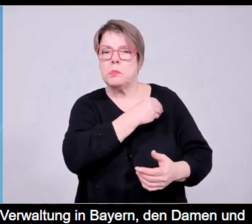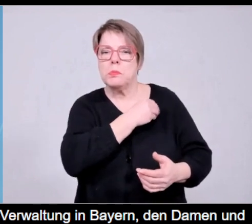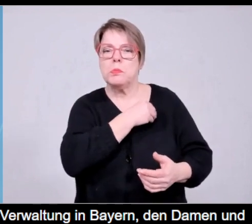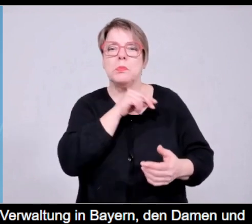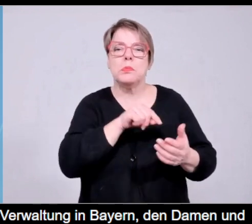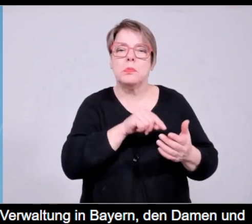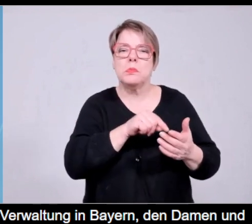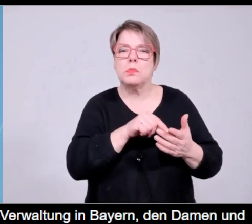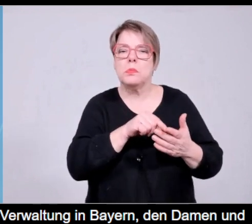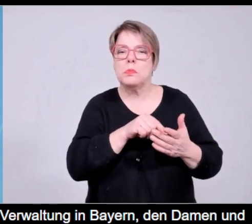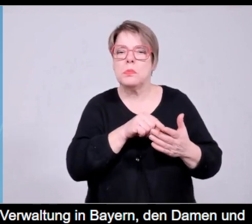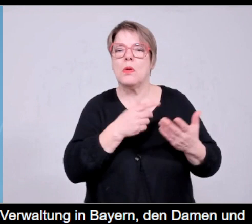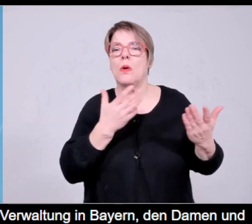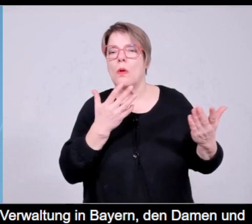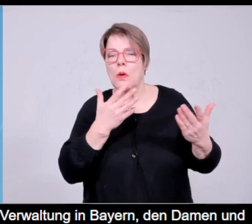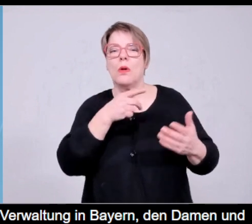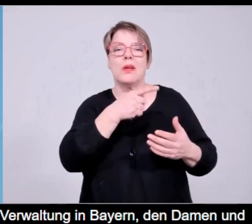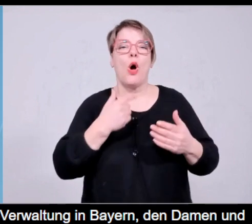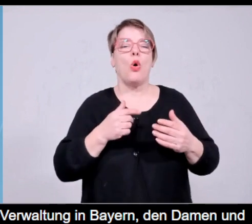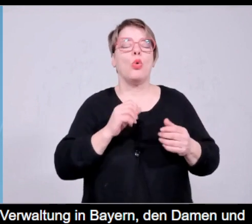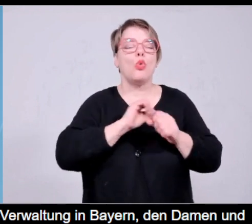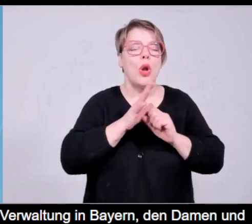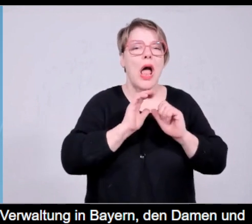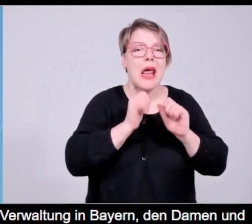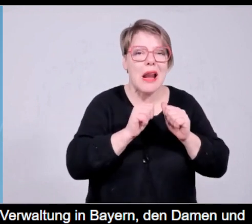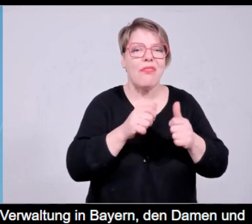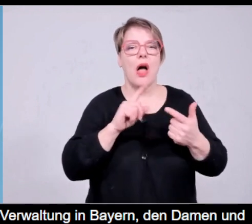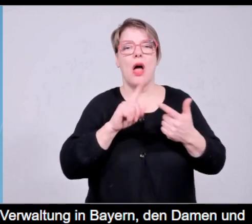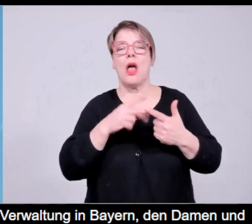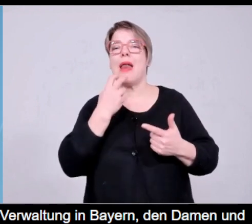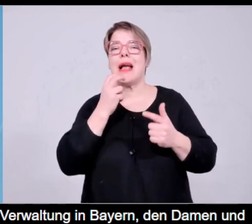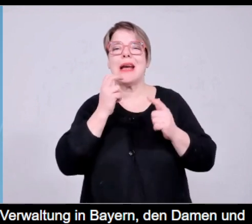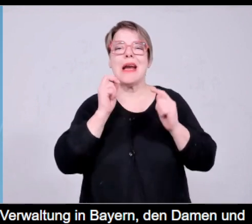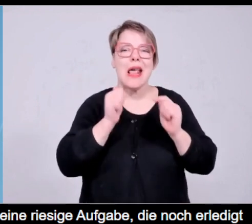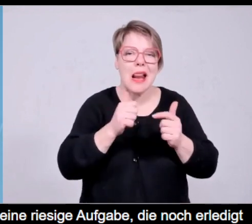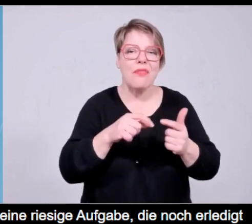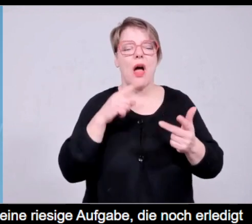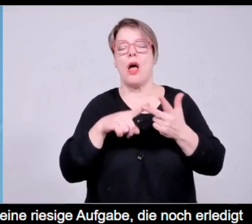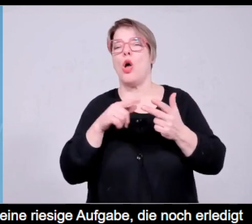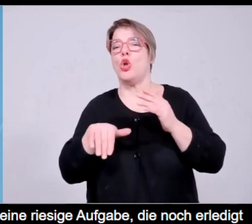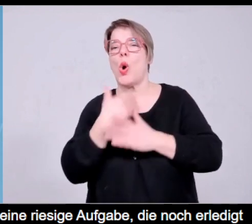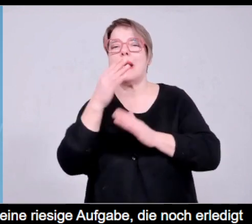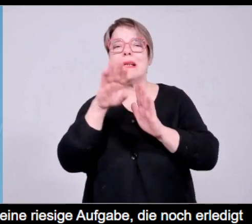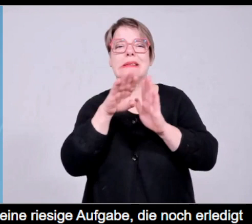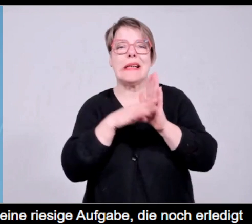Damen und Herren. Das ist nicht das Anliegen, sondern wir wollen dieses Steuerverfahren ordnungsgemäß durchführen. Und weil es eben ein vollkommen neues